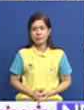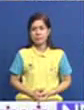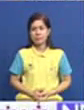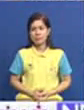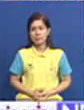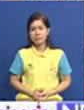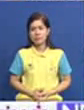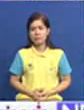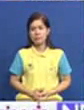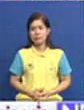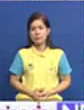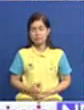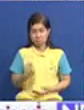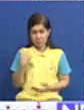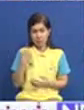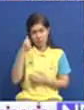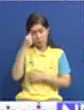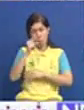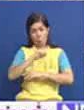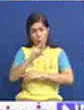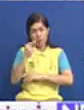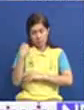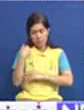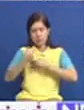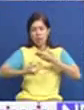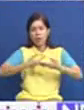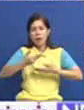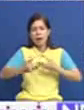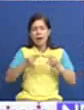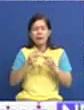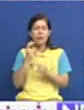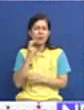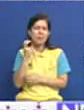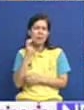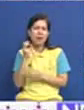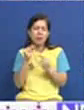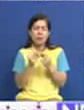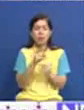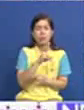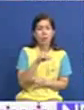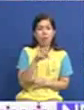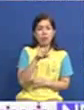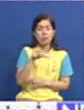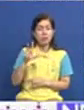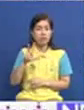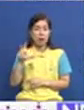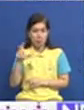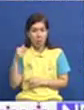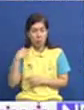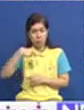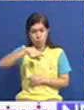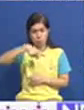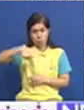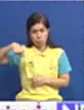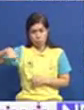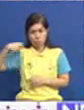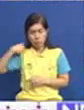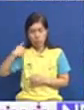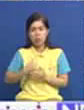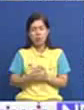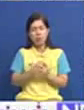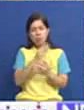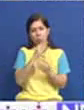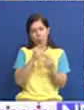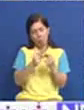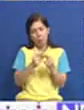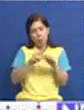300ถึง400ถุงต่อวันโดยเฉลี่ยช่วงนี้จะเป็นช่วงโลซีซั่นช่วงปลายปีจะยอดจะน้อยแต่ถ้าเป็นปกติจะอยู่ที่4ถึงละ500ถุงก็หมื่นกว่